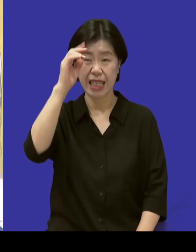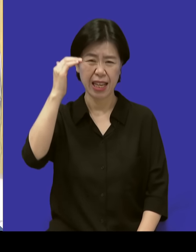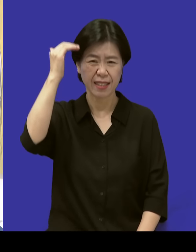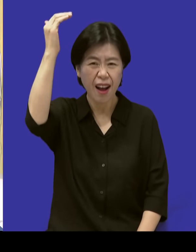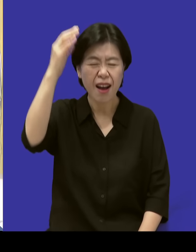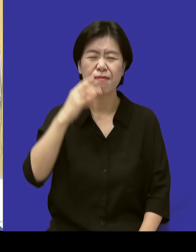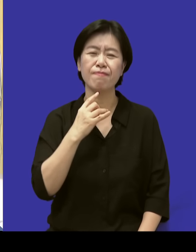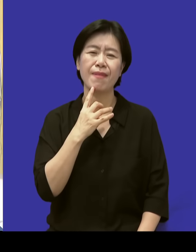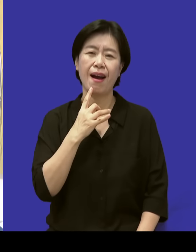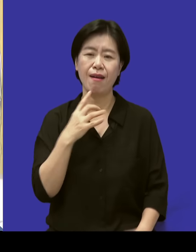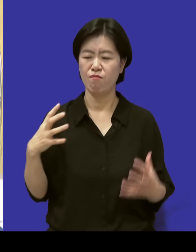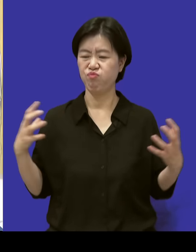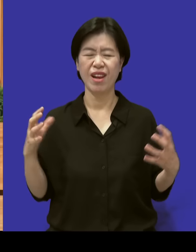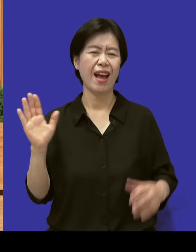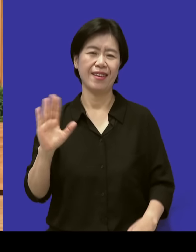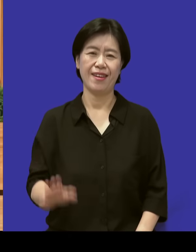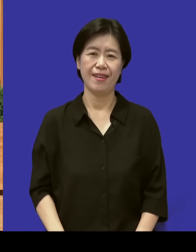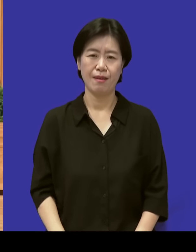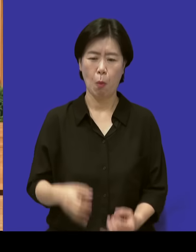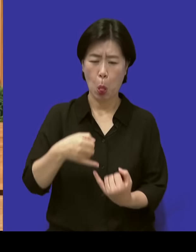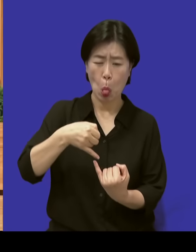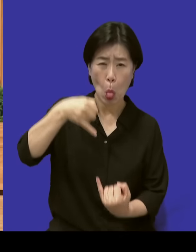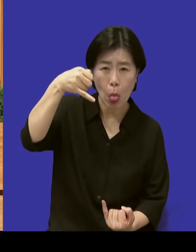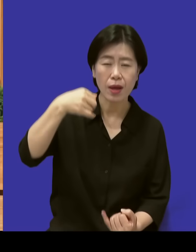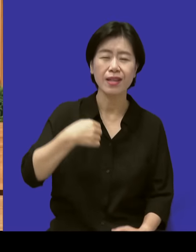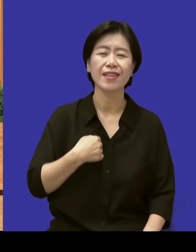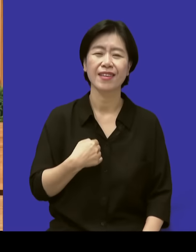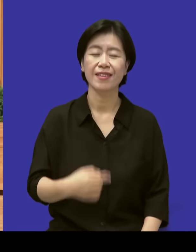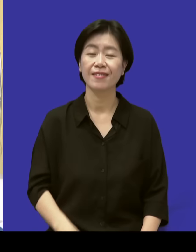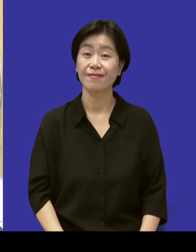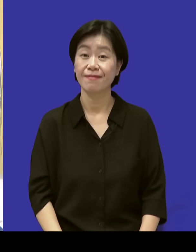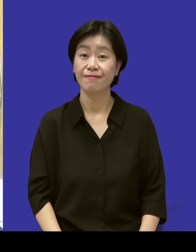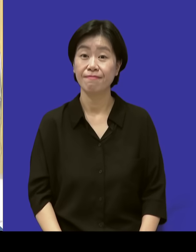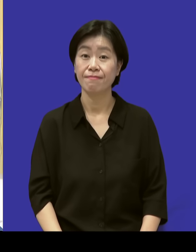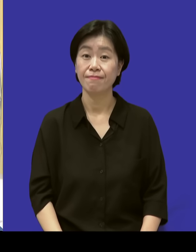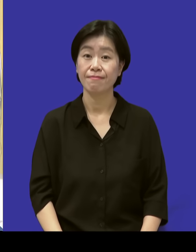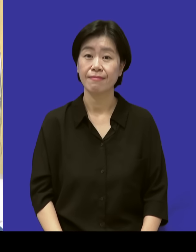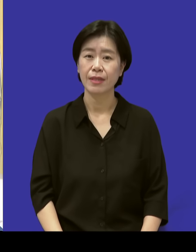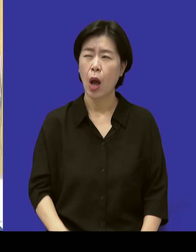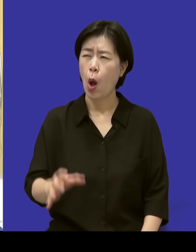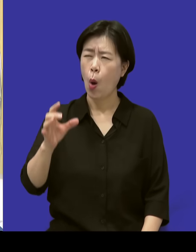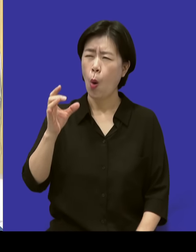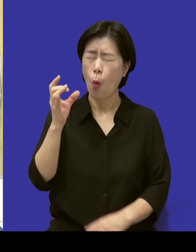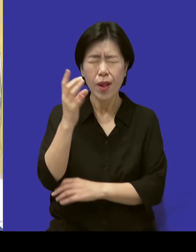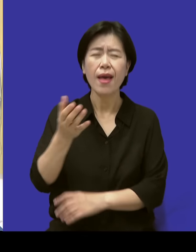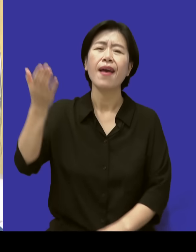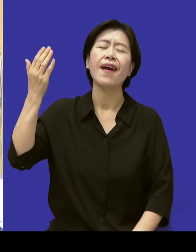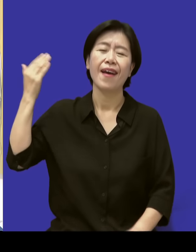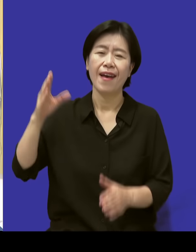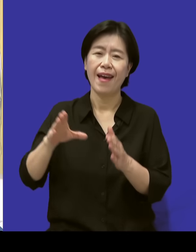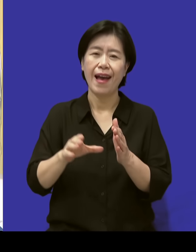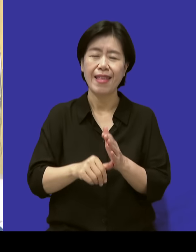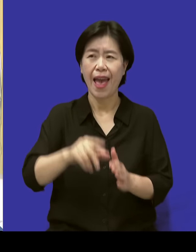네. 좀 되게 마른 체격이었어요. 아, 그래요? 오. 사실 키도 사실 작았거든요.